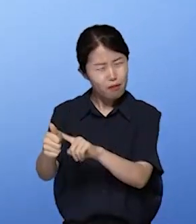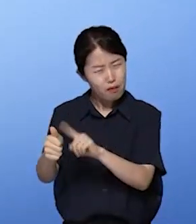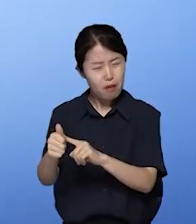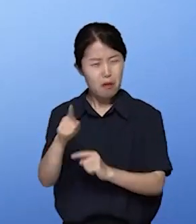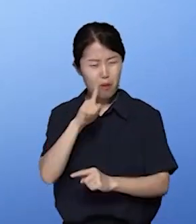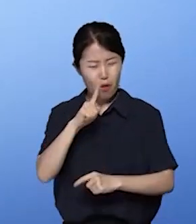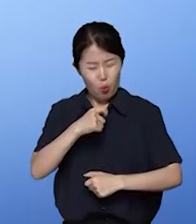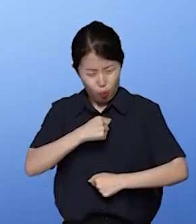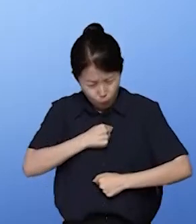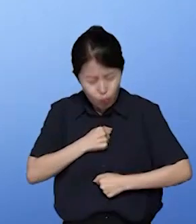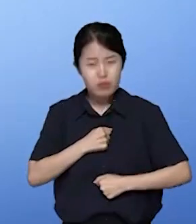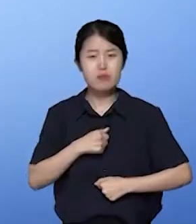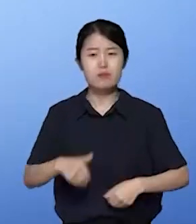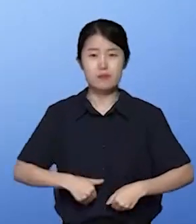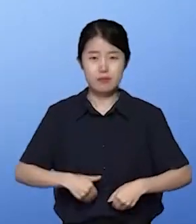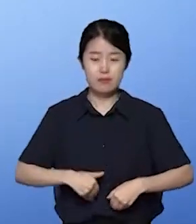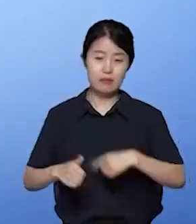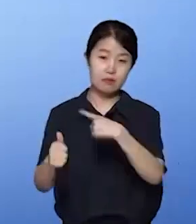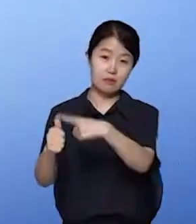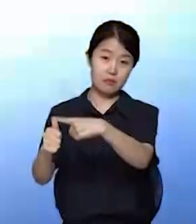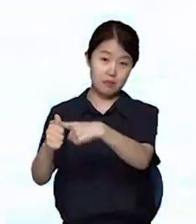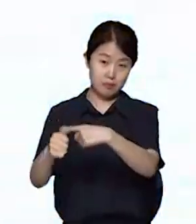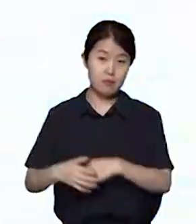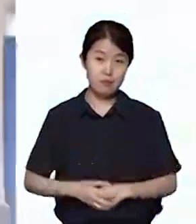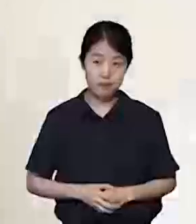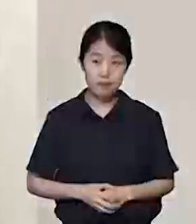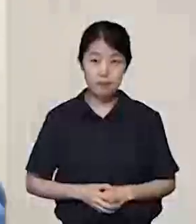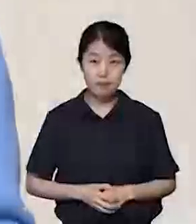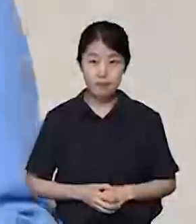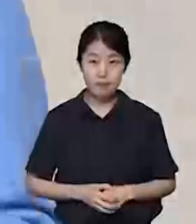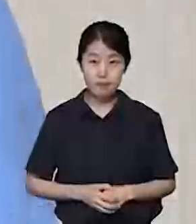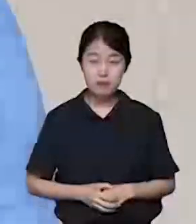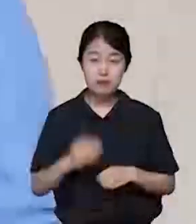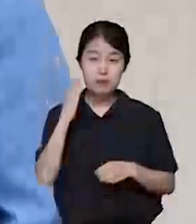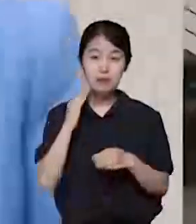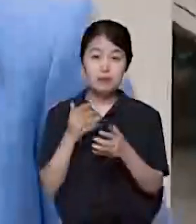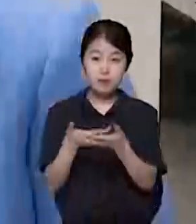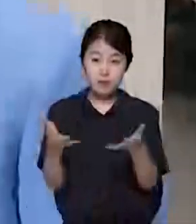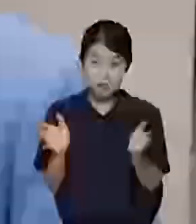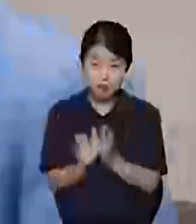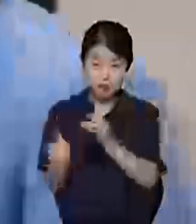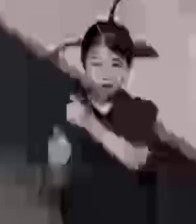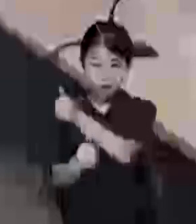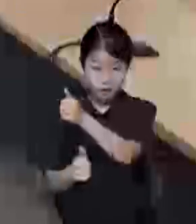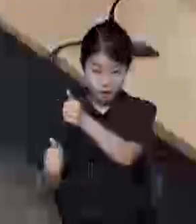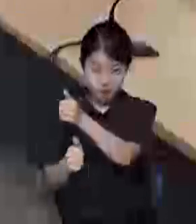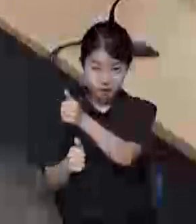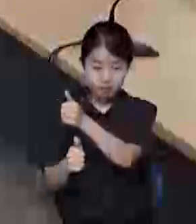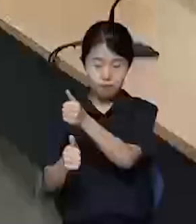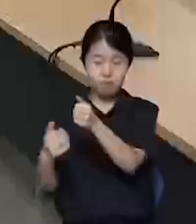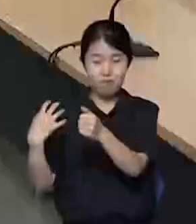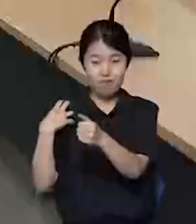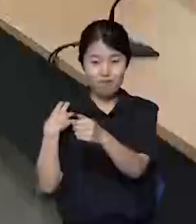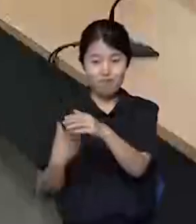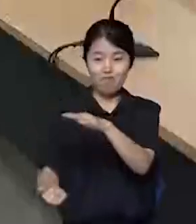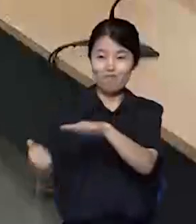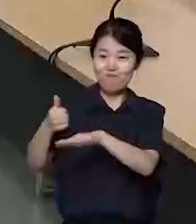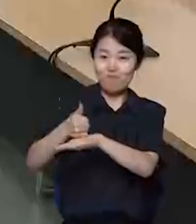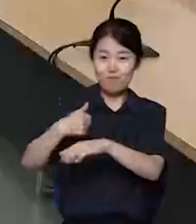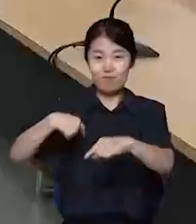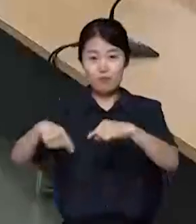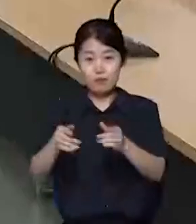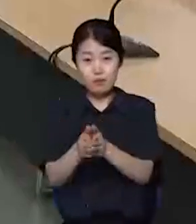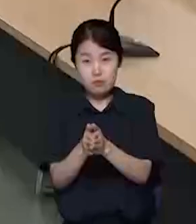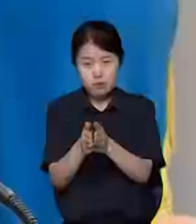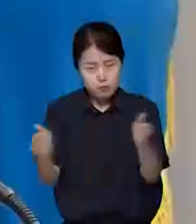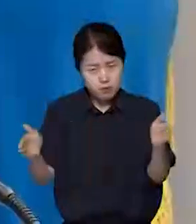조금 더 신중한 발언이 필요하다고 꼬집었습니다. 민주당 혁신이라는 닻을 내걸고 출범 한 달째를 맞은 김은경